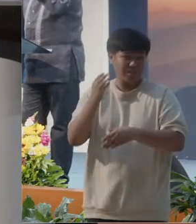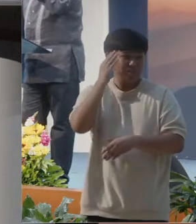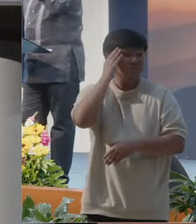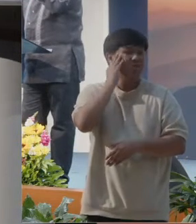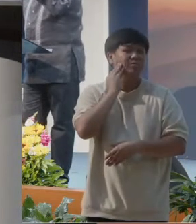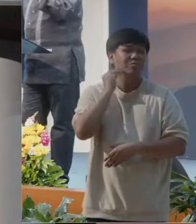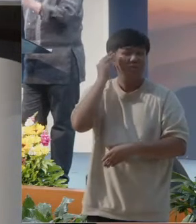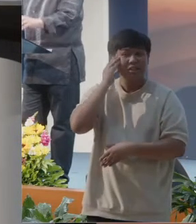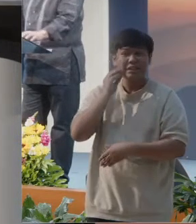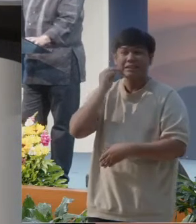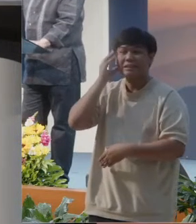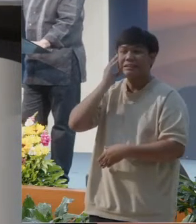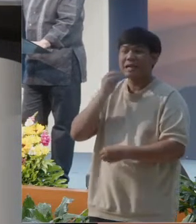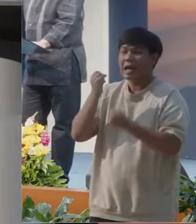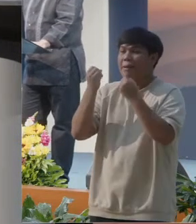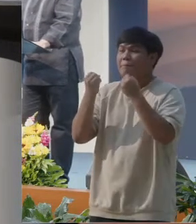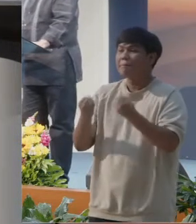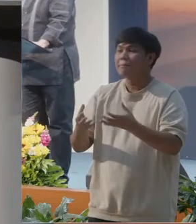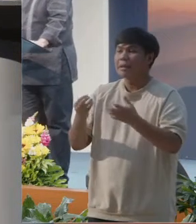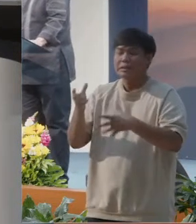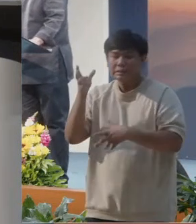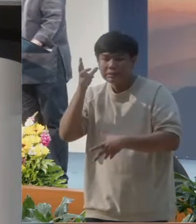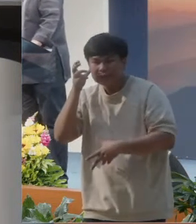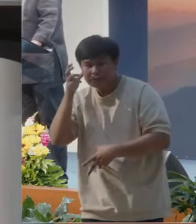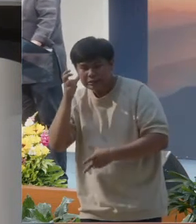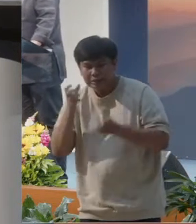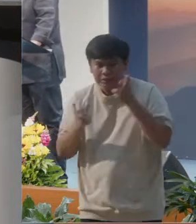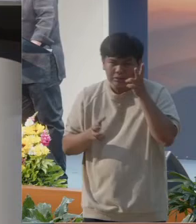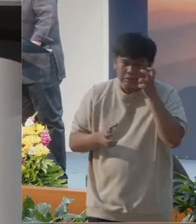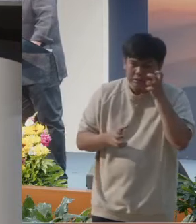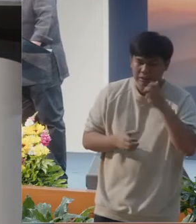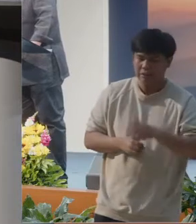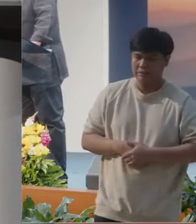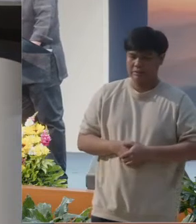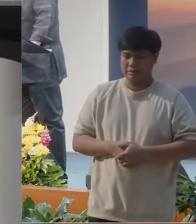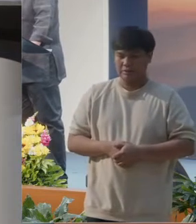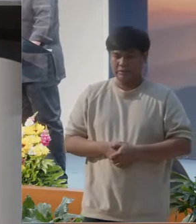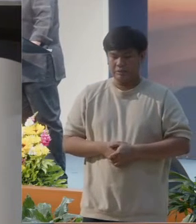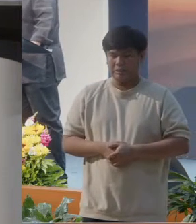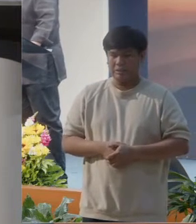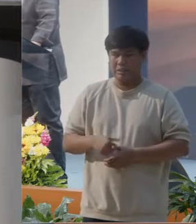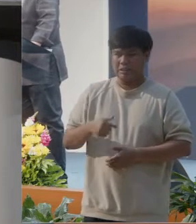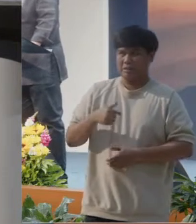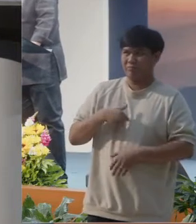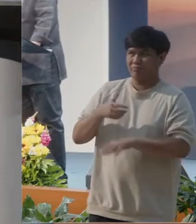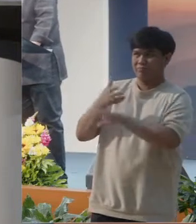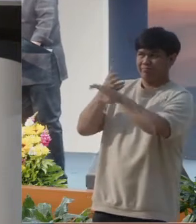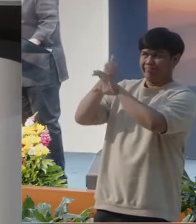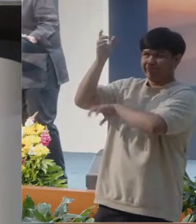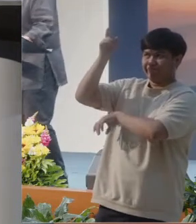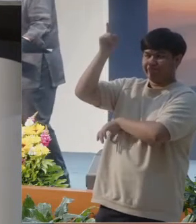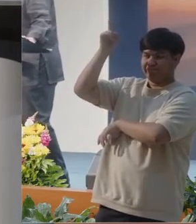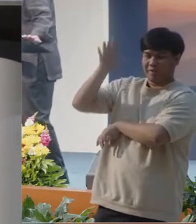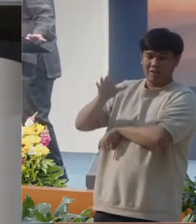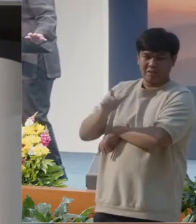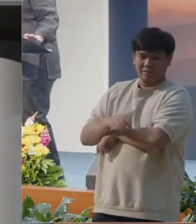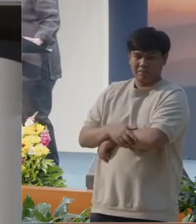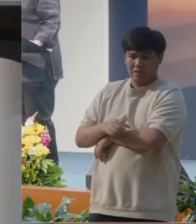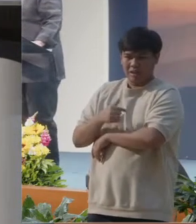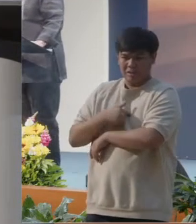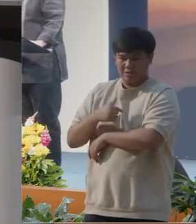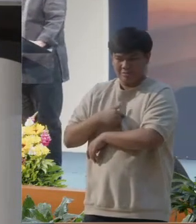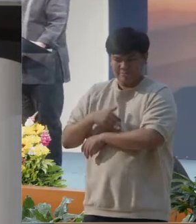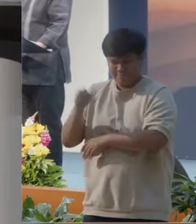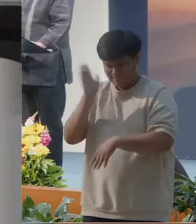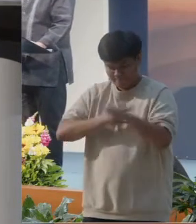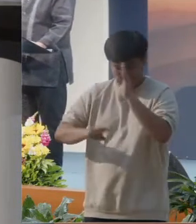po ay marami na kayong narinig na alam mo, masama ang loob ko sa Panginoon o may pinagdadaanan ako, kaya ayokong